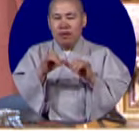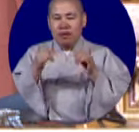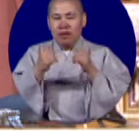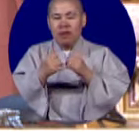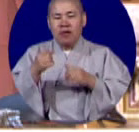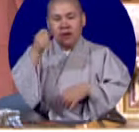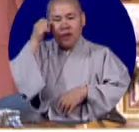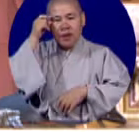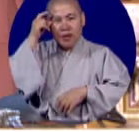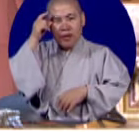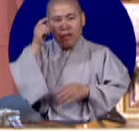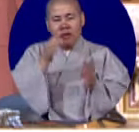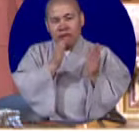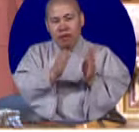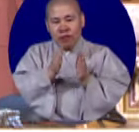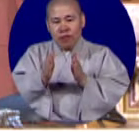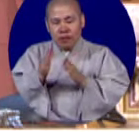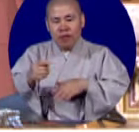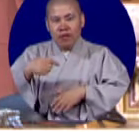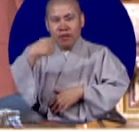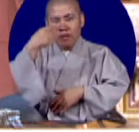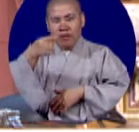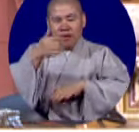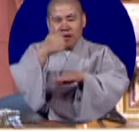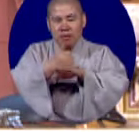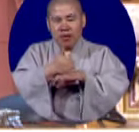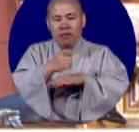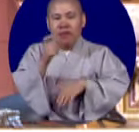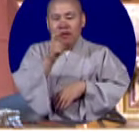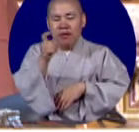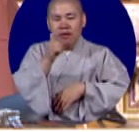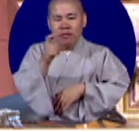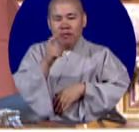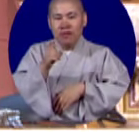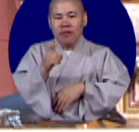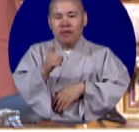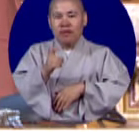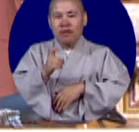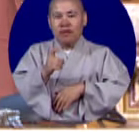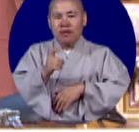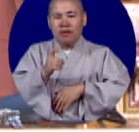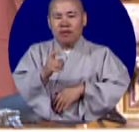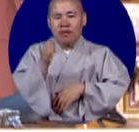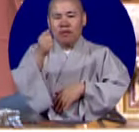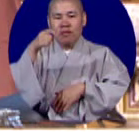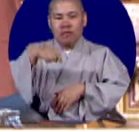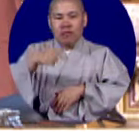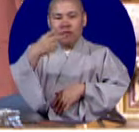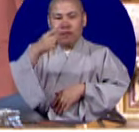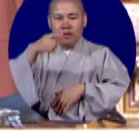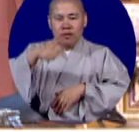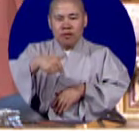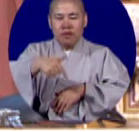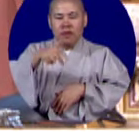지혜입니다. 그런데 그 뒤에 이제 마지막 10번째는 그거는 후득지라고 그래가지고